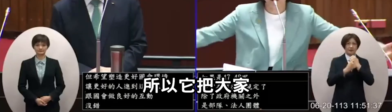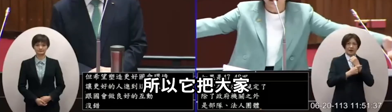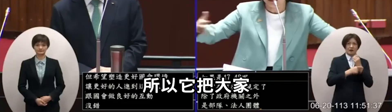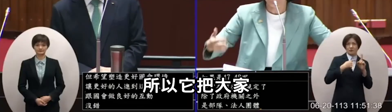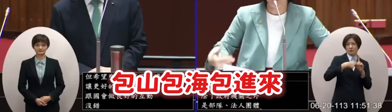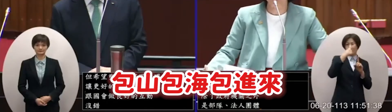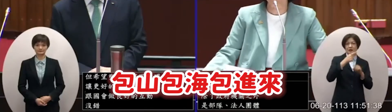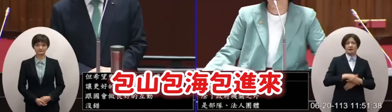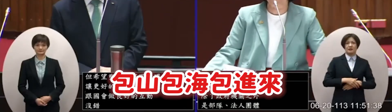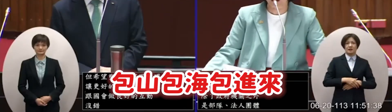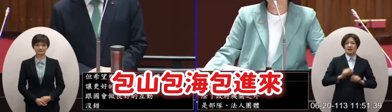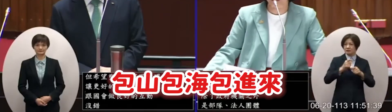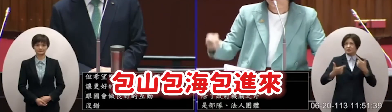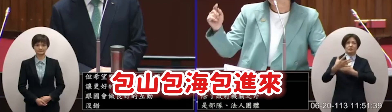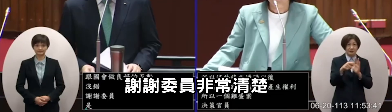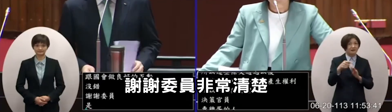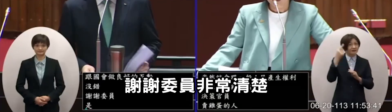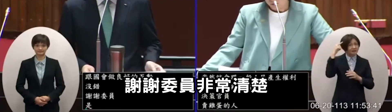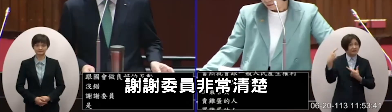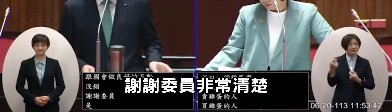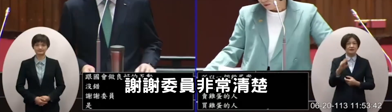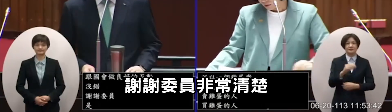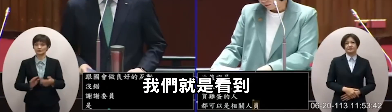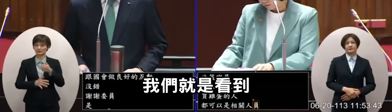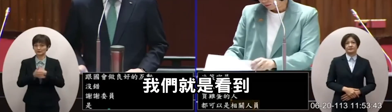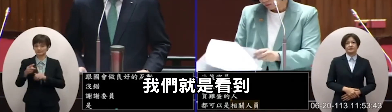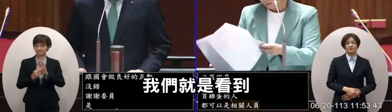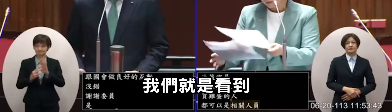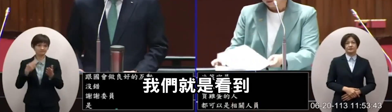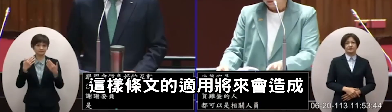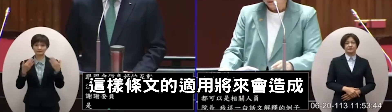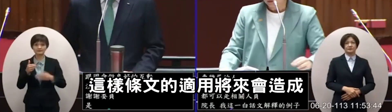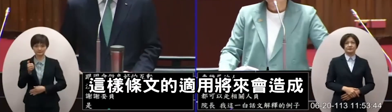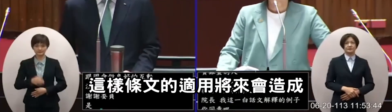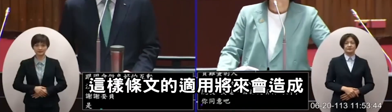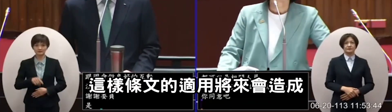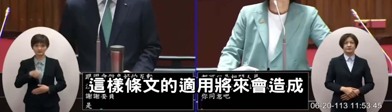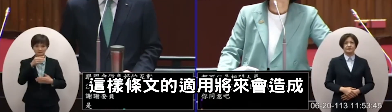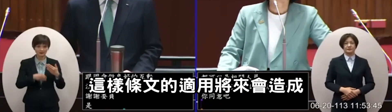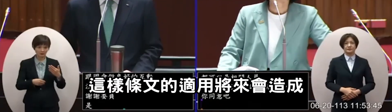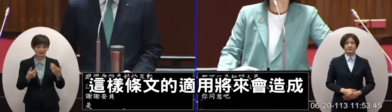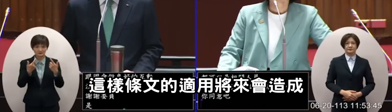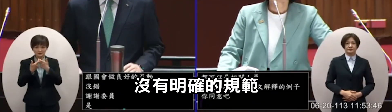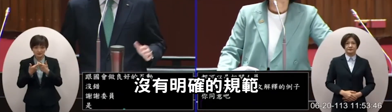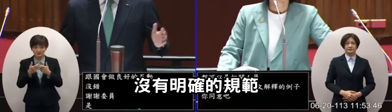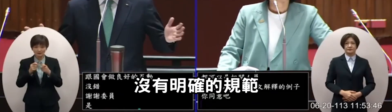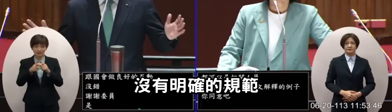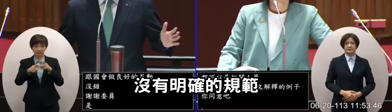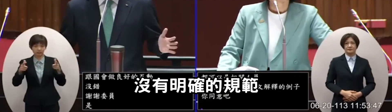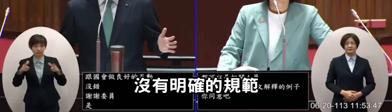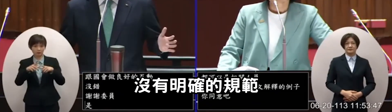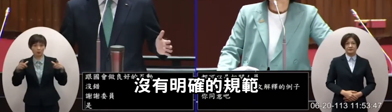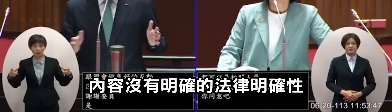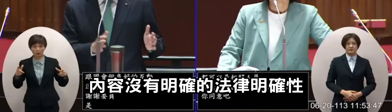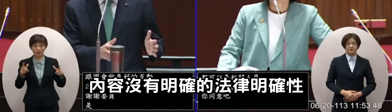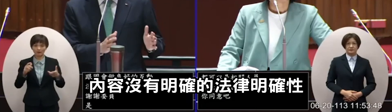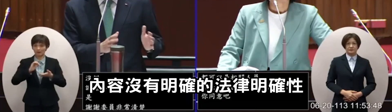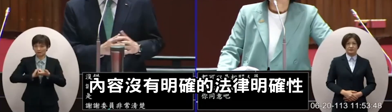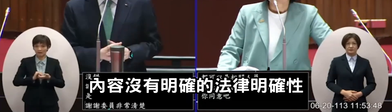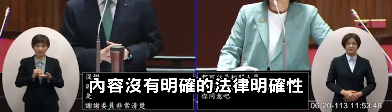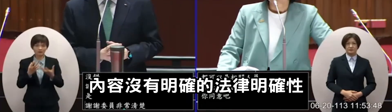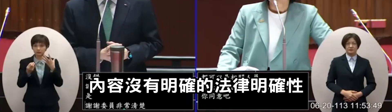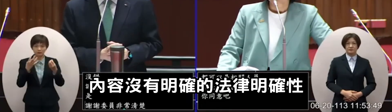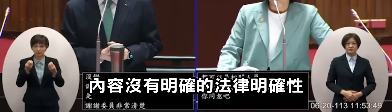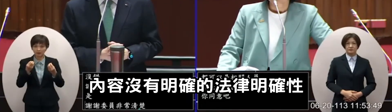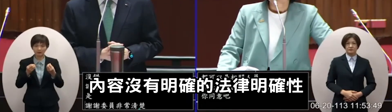所以他把大家包山包海包进来。 委员非常清楚，我们就是看到这样条文的适用，将来会造成没有明确的规范，内容没有